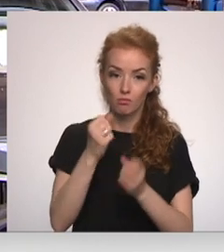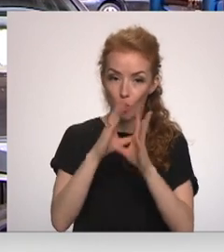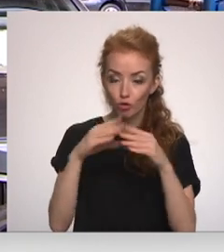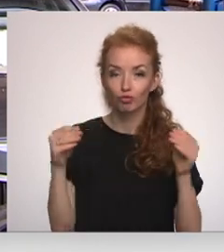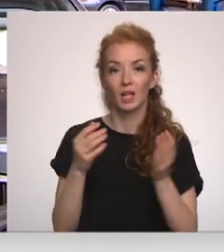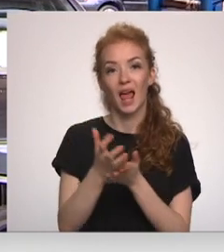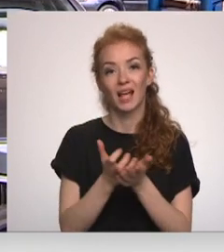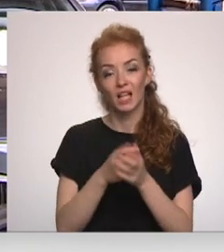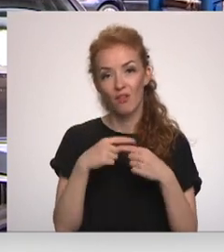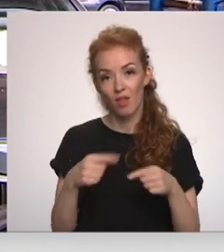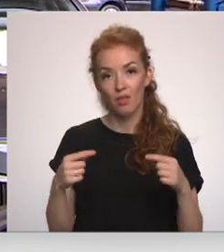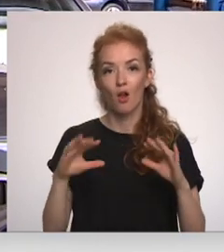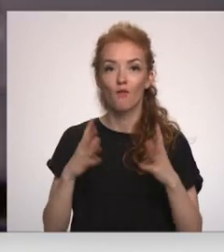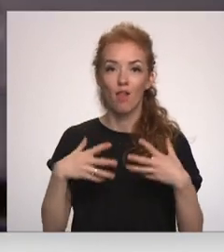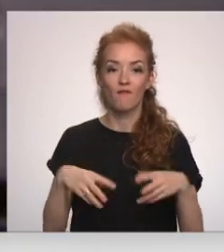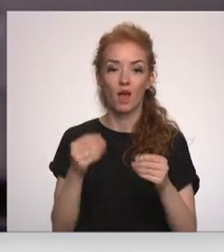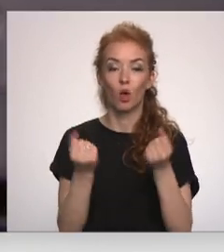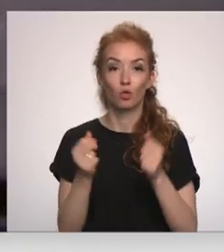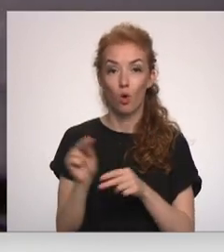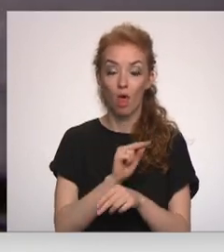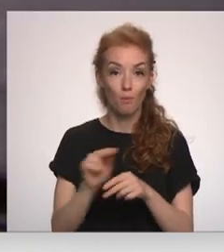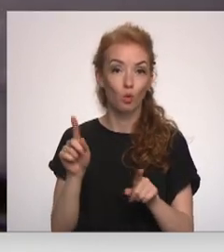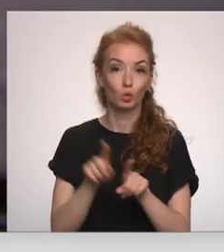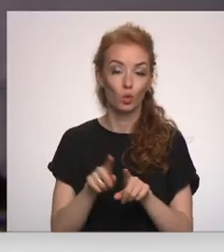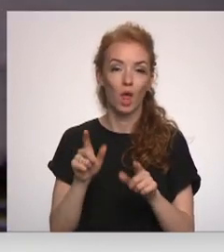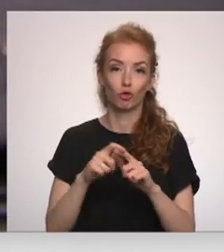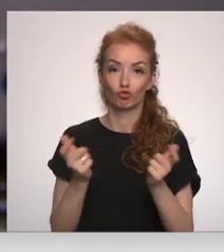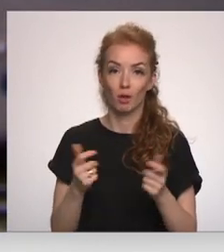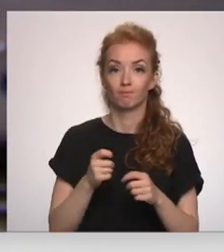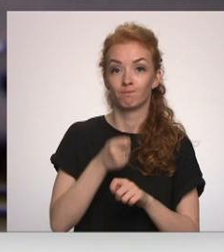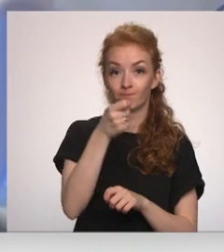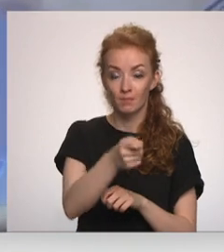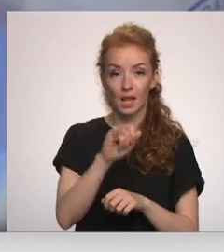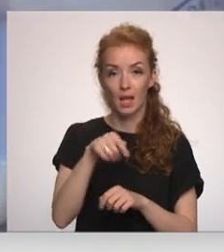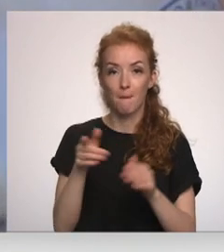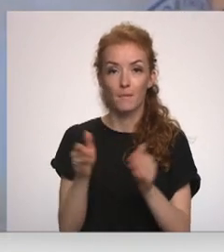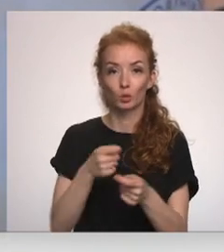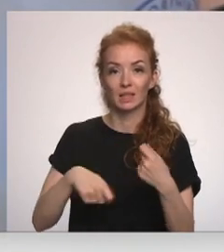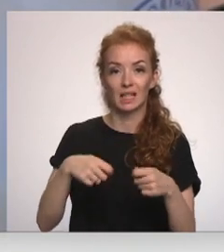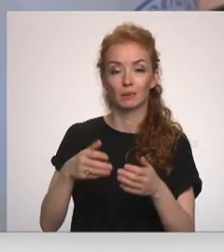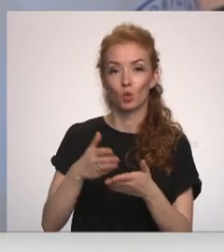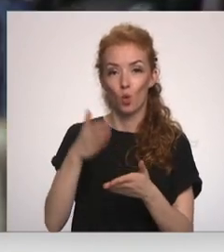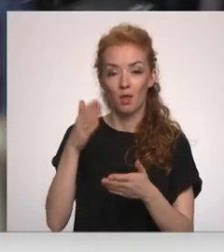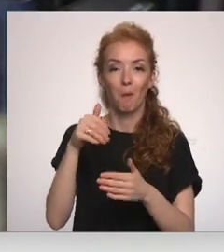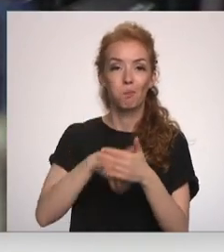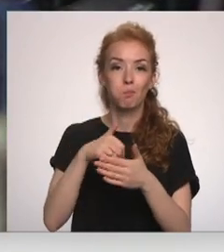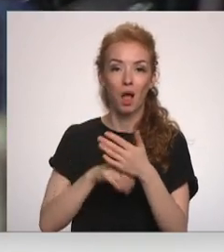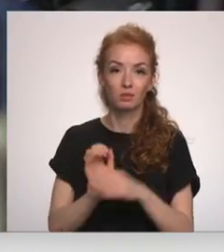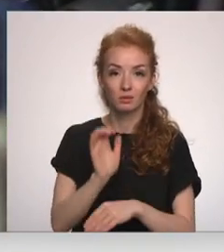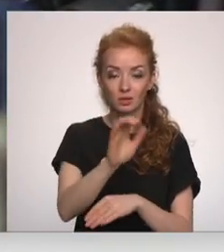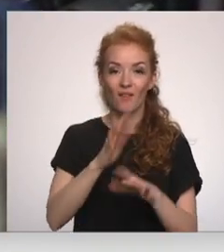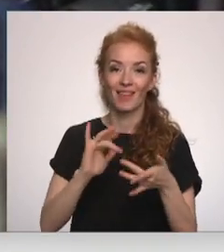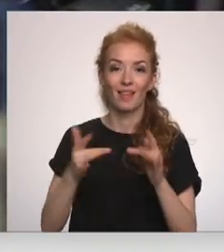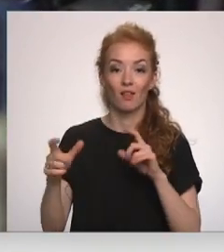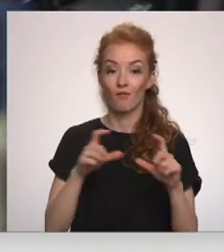tās rezerves daļas vai veikts autoremonts, kā arī pieņemt čekus, ja mazumtirdzniecība notikusi izmantojot pastu vai interneta